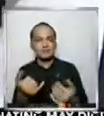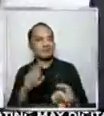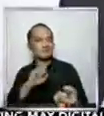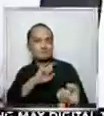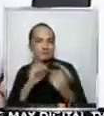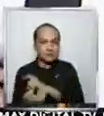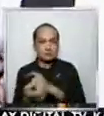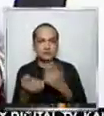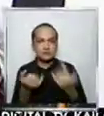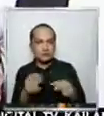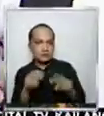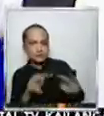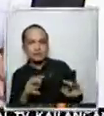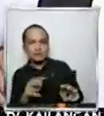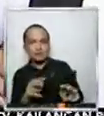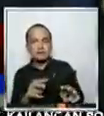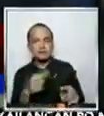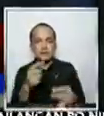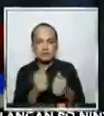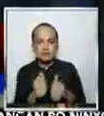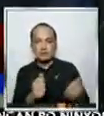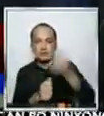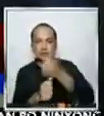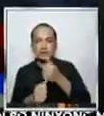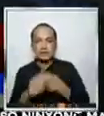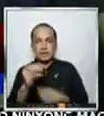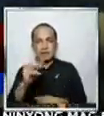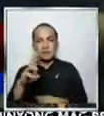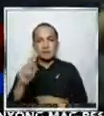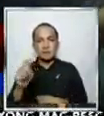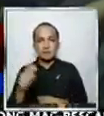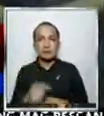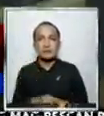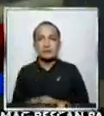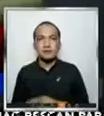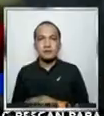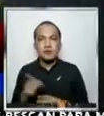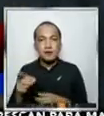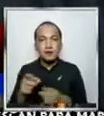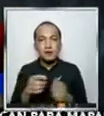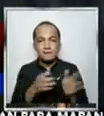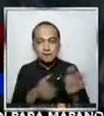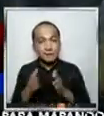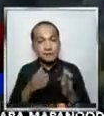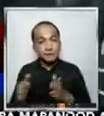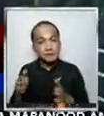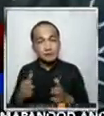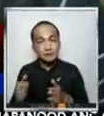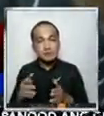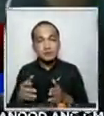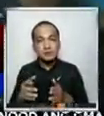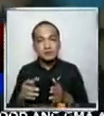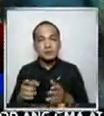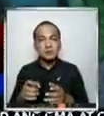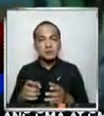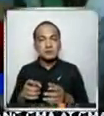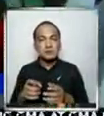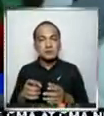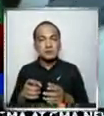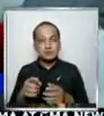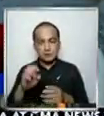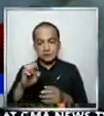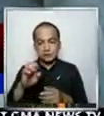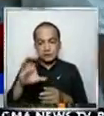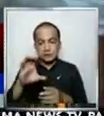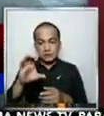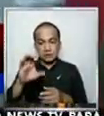sa pamunuan ng MRT. We are preparing for kung sakaling malip yung ECQ natin and we can start work